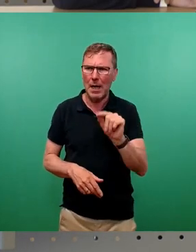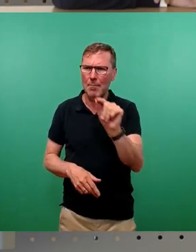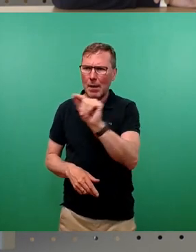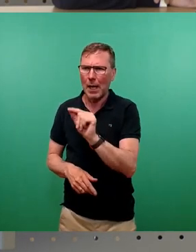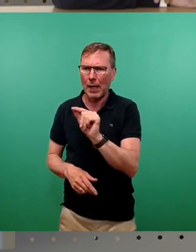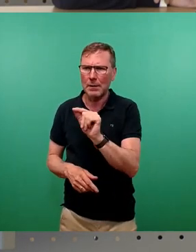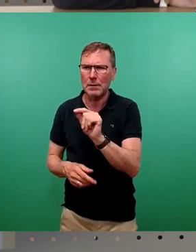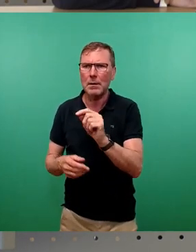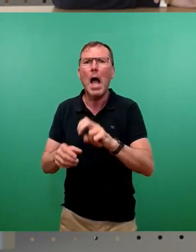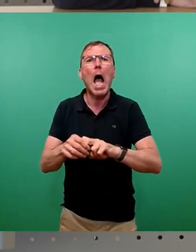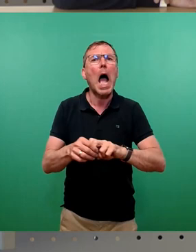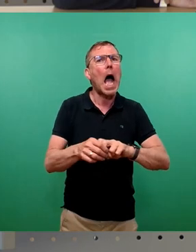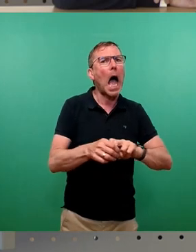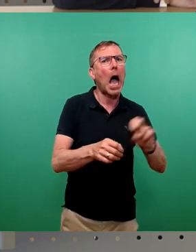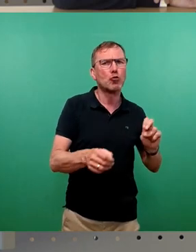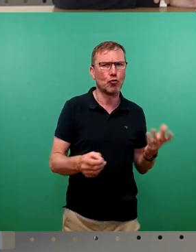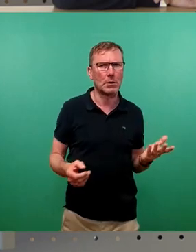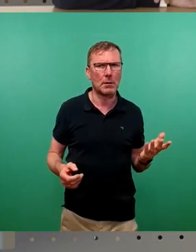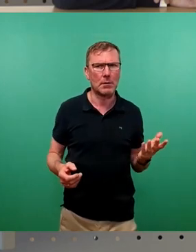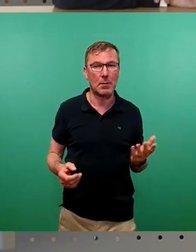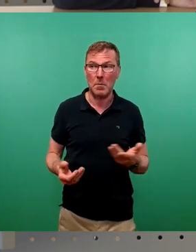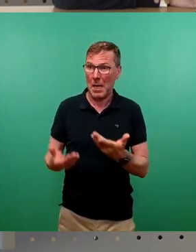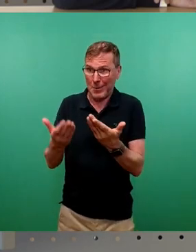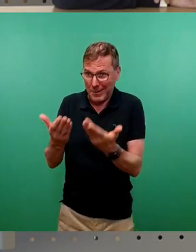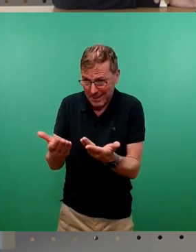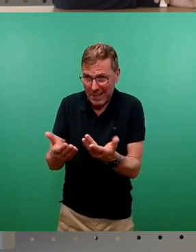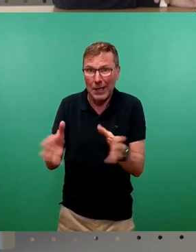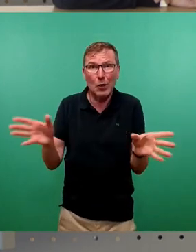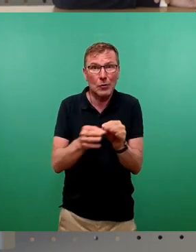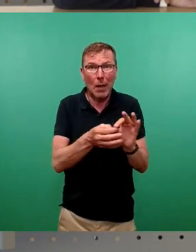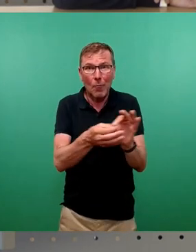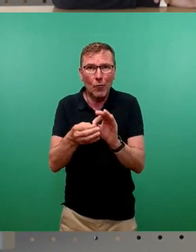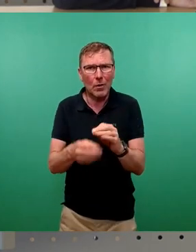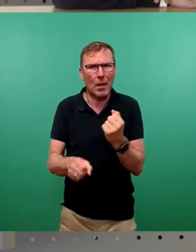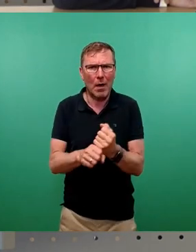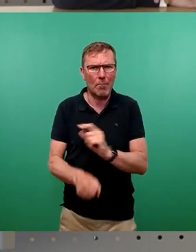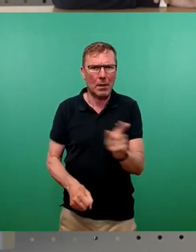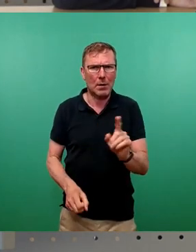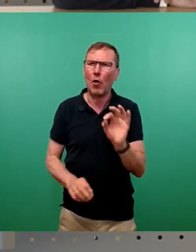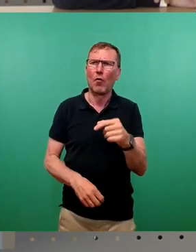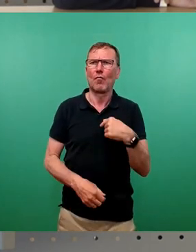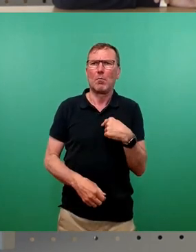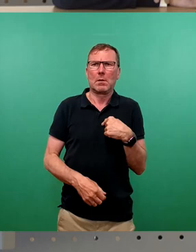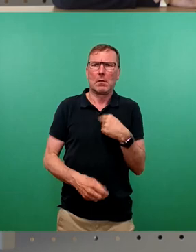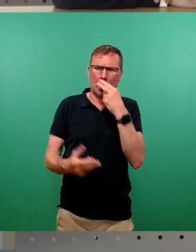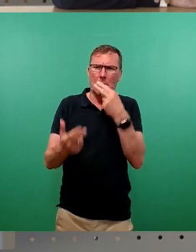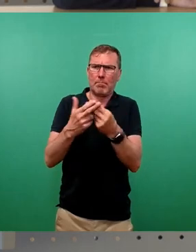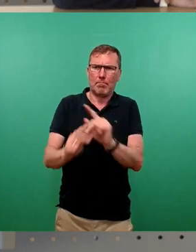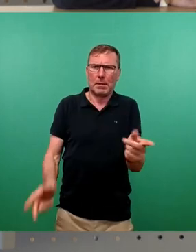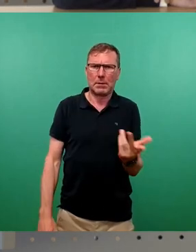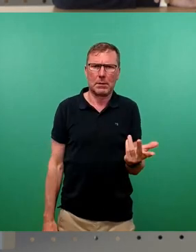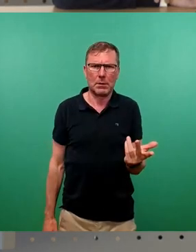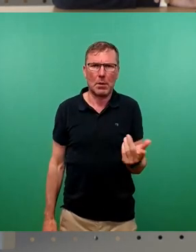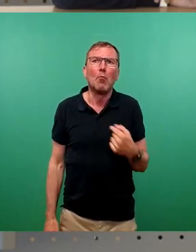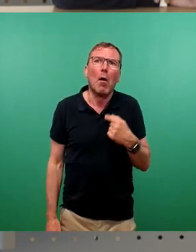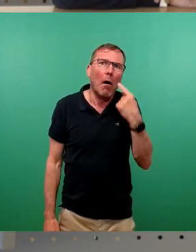da kann man natürlich auch nicht sagen, dass er derjenige ist, der zusammenführt. Das klappt nicht für mich zumindest denklogisch. Aber vielleicht, weil er die